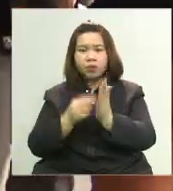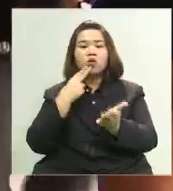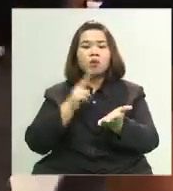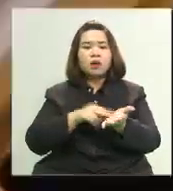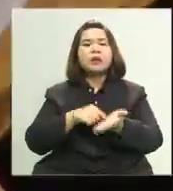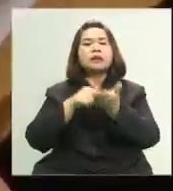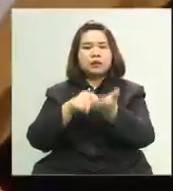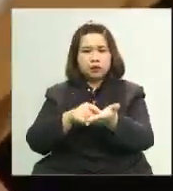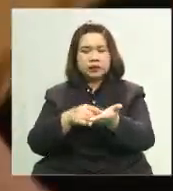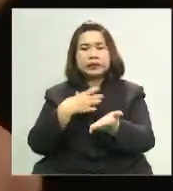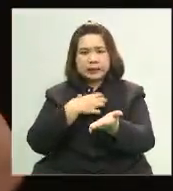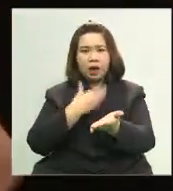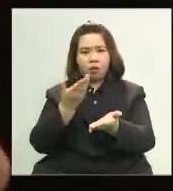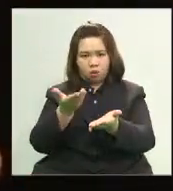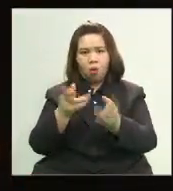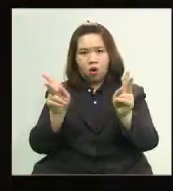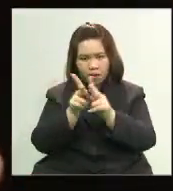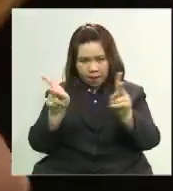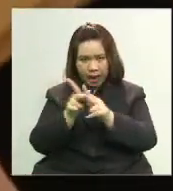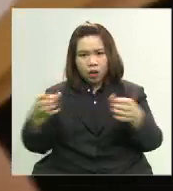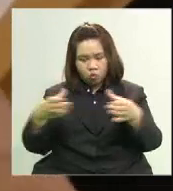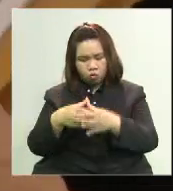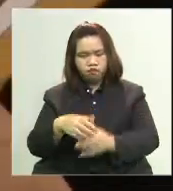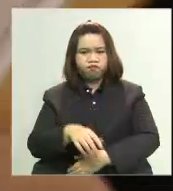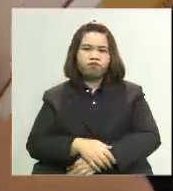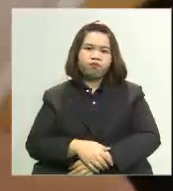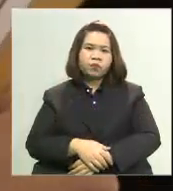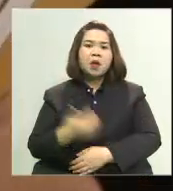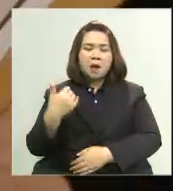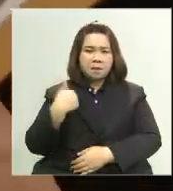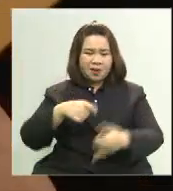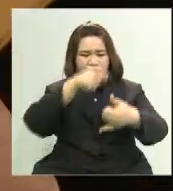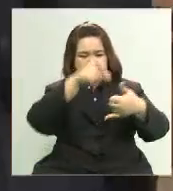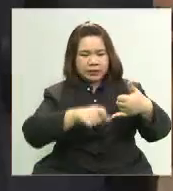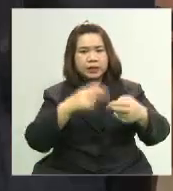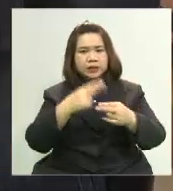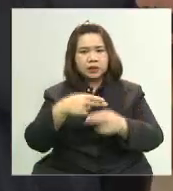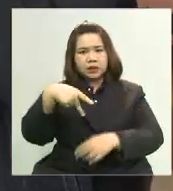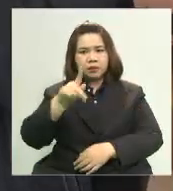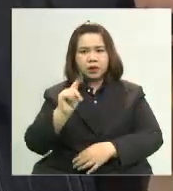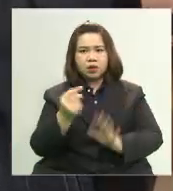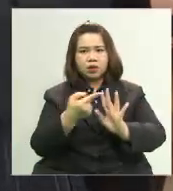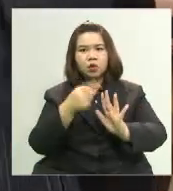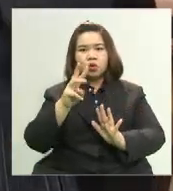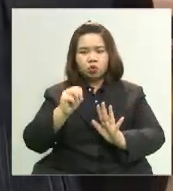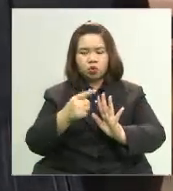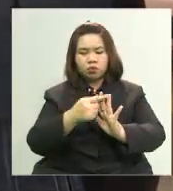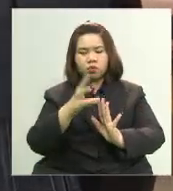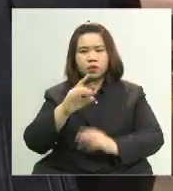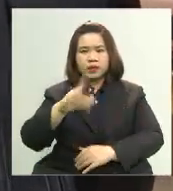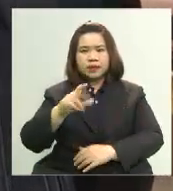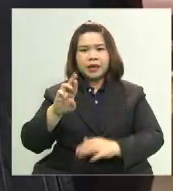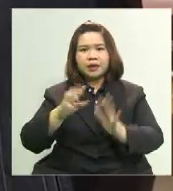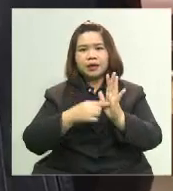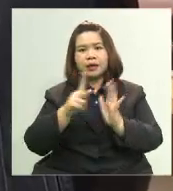นี่ยนะคะเขาบอกว่าอยากให้มีการตั้งกรรมการขึ้นมาสอบร้อยตำรวจโทปทุมเดชรักกับพวกสถานีตำรวจน